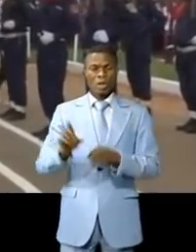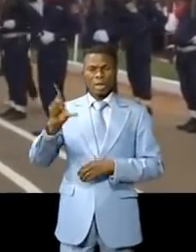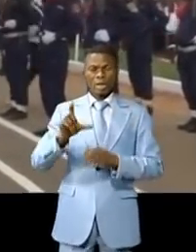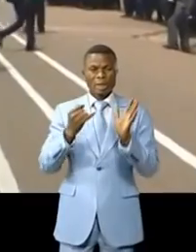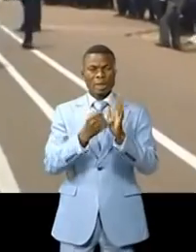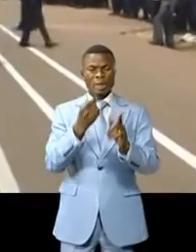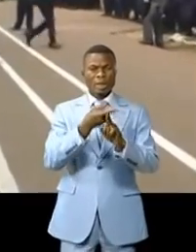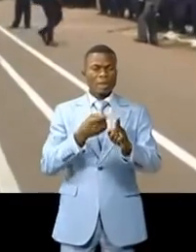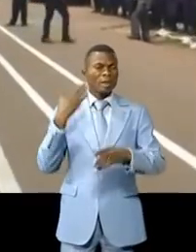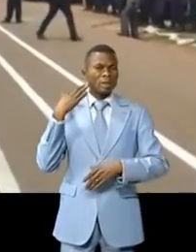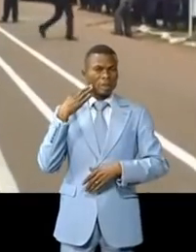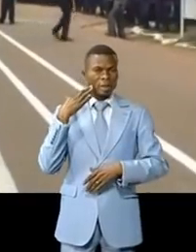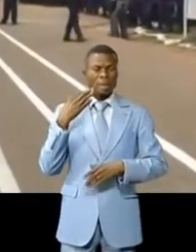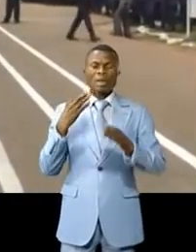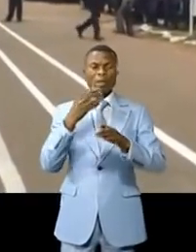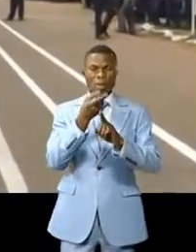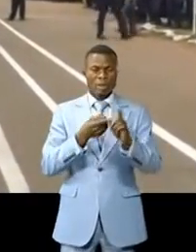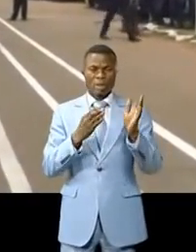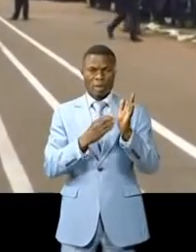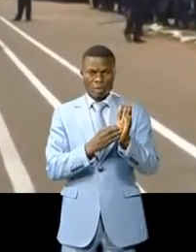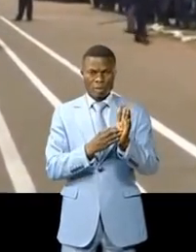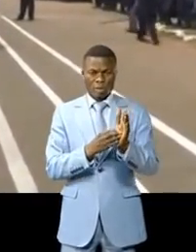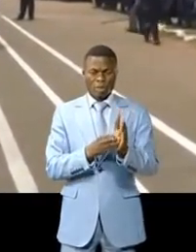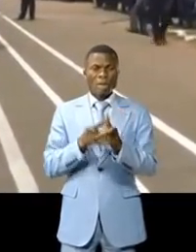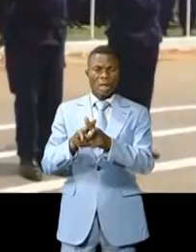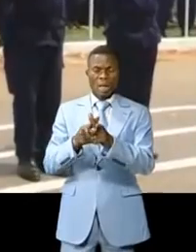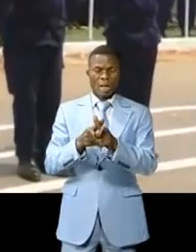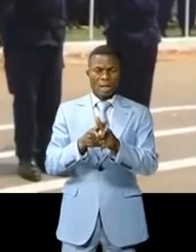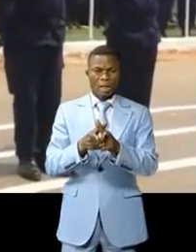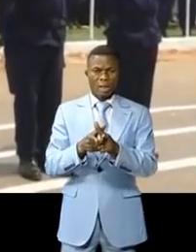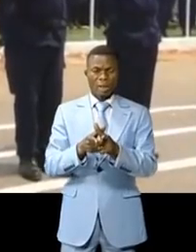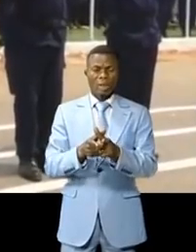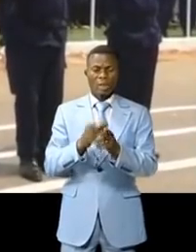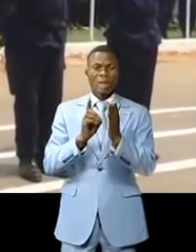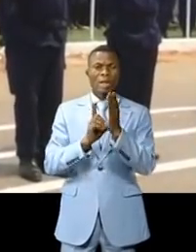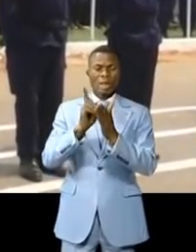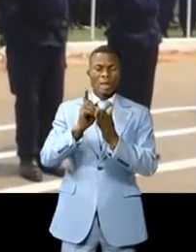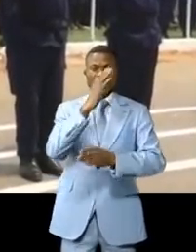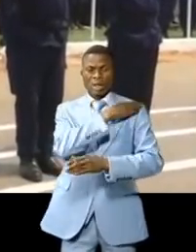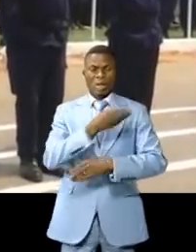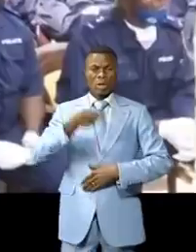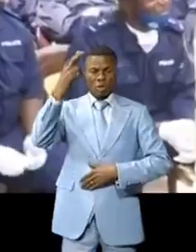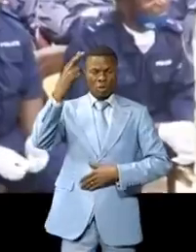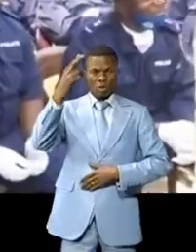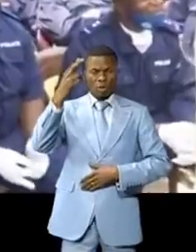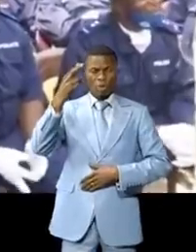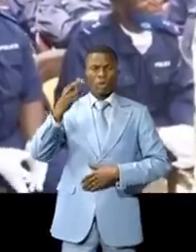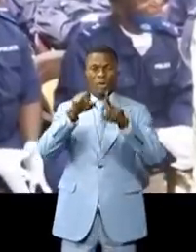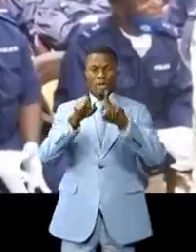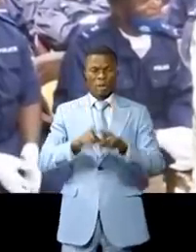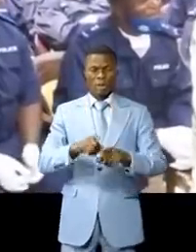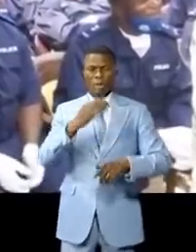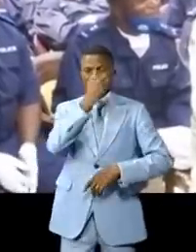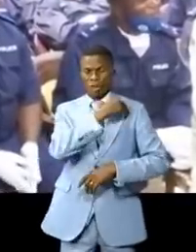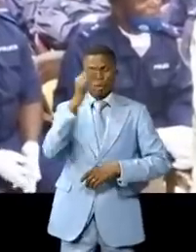6 septembre la cérémonie des prises d'armes organisée ce jour à l'honneur de la montée en grade des officiers subalternes et des